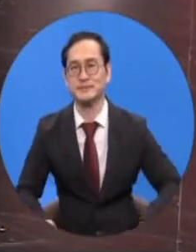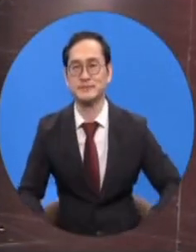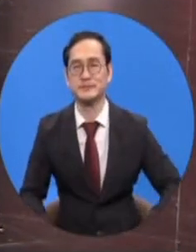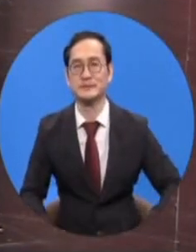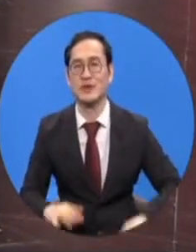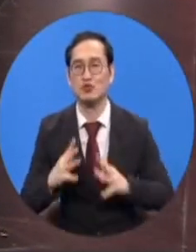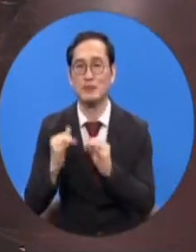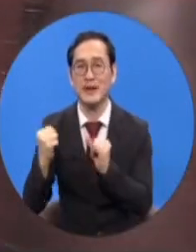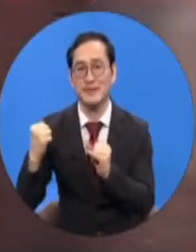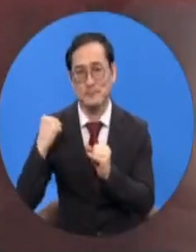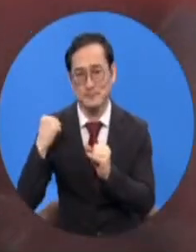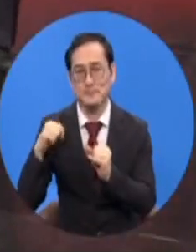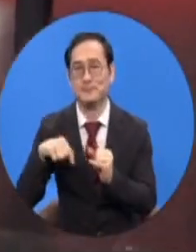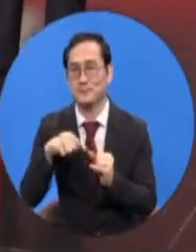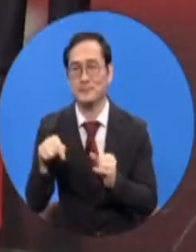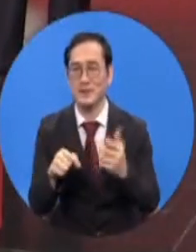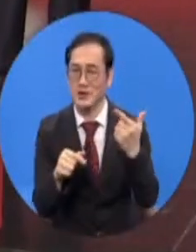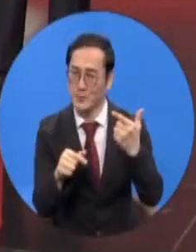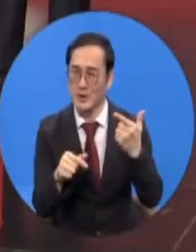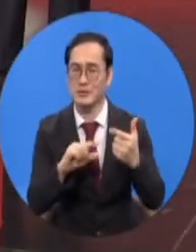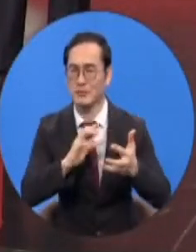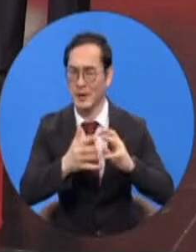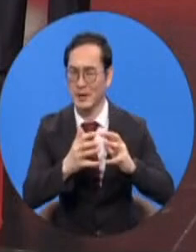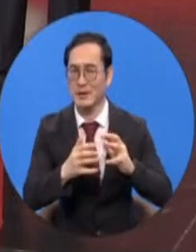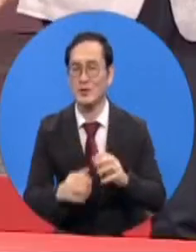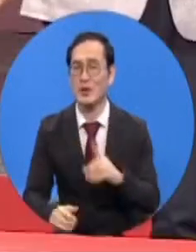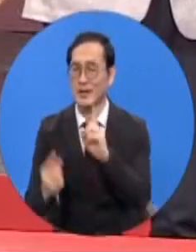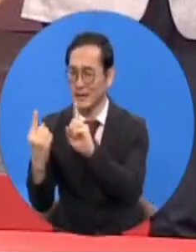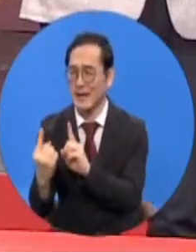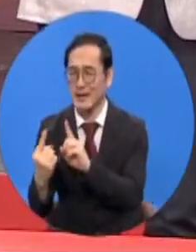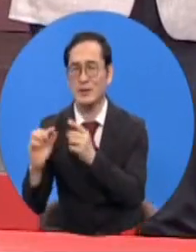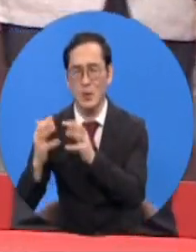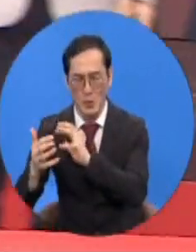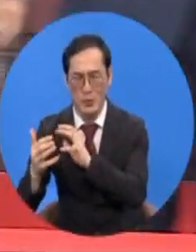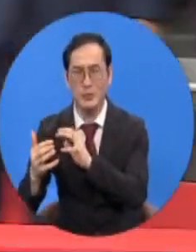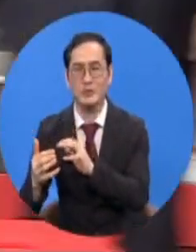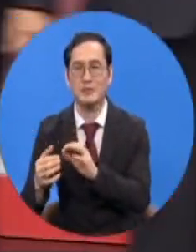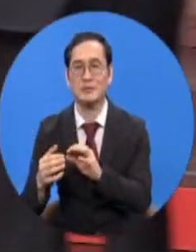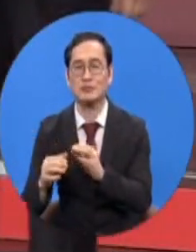국민의힘은 6차례 지역 합동 토론회와 3차례 1대1 맞수 토론 등을 거쳐